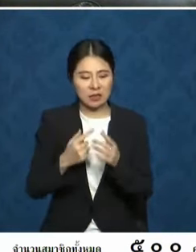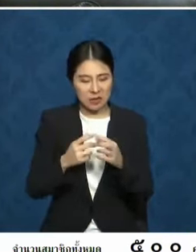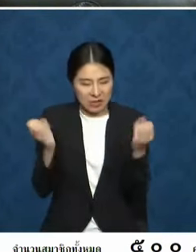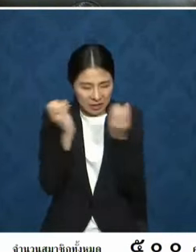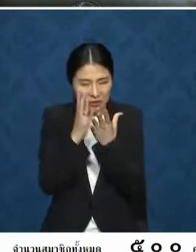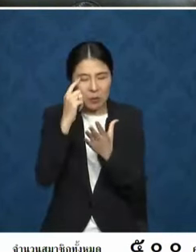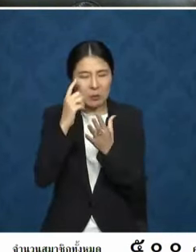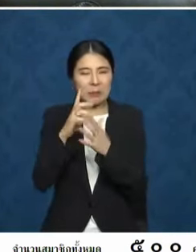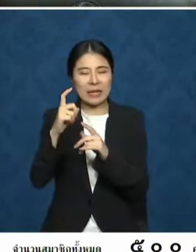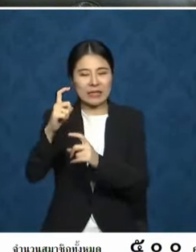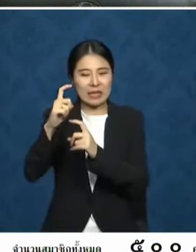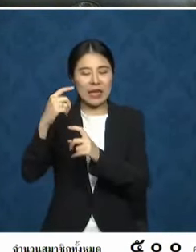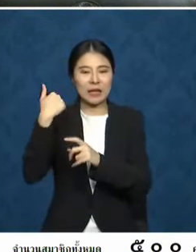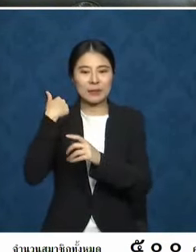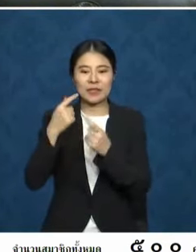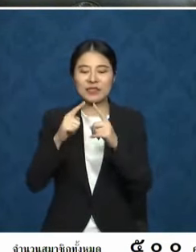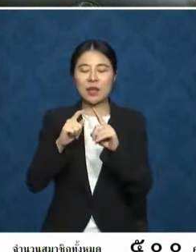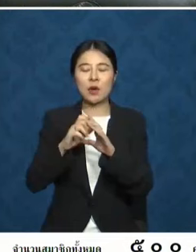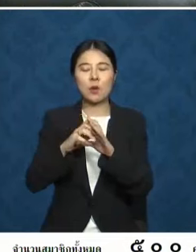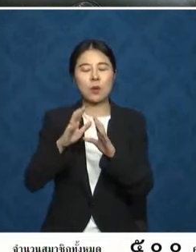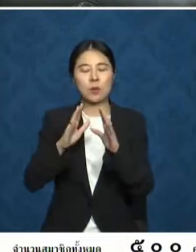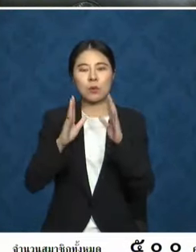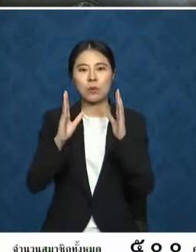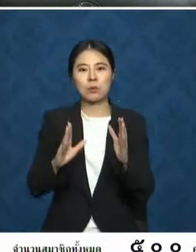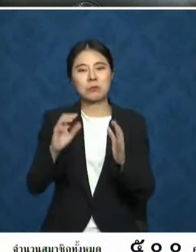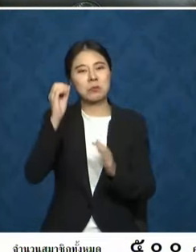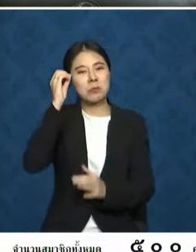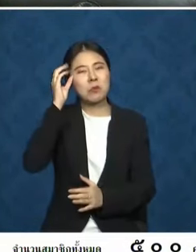์หรอแ้กระทั่งในสังคมของ